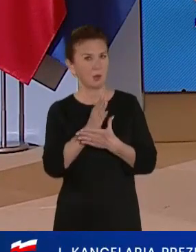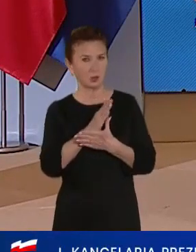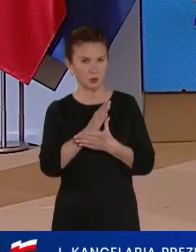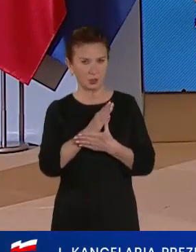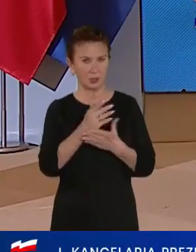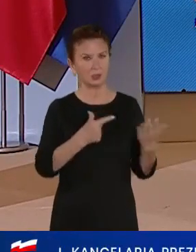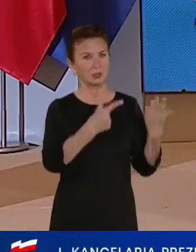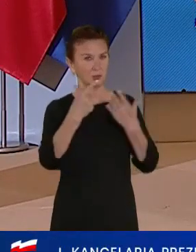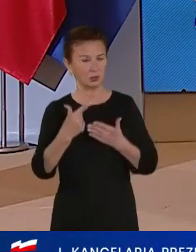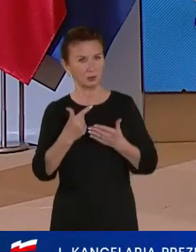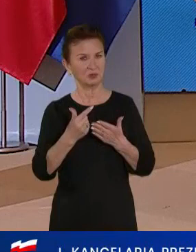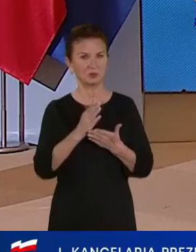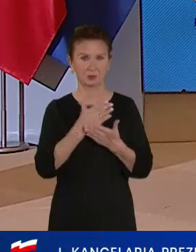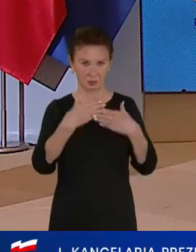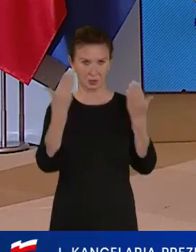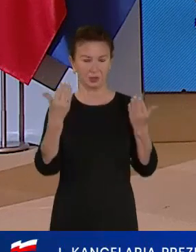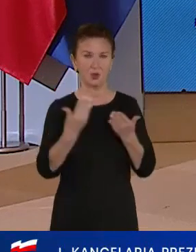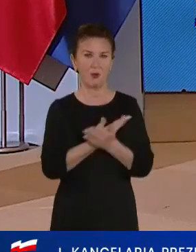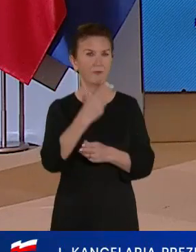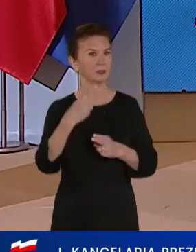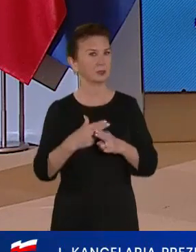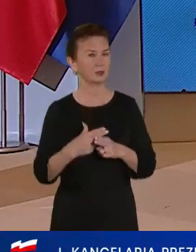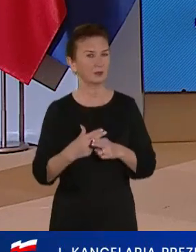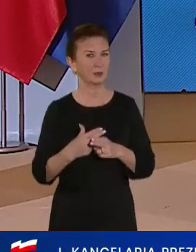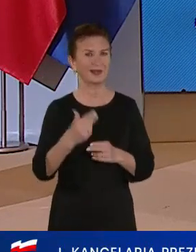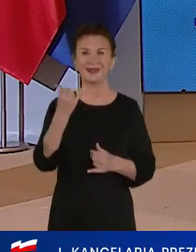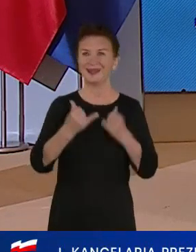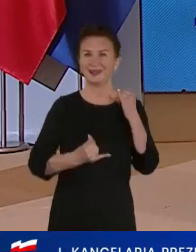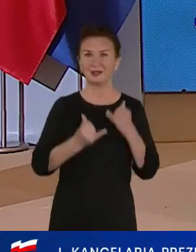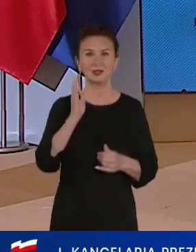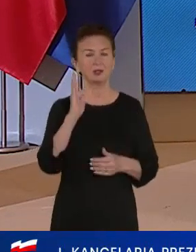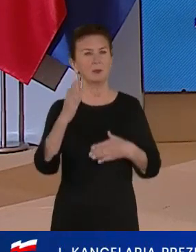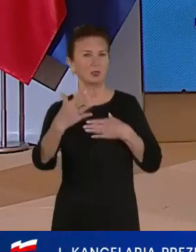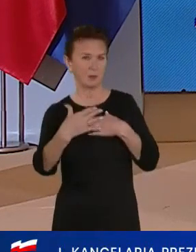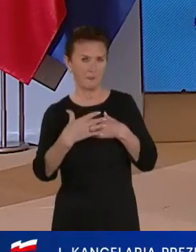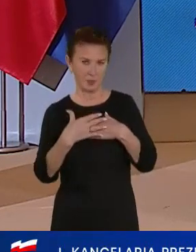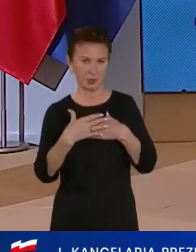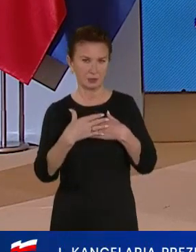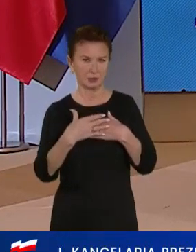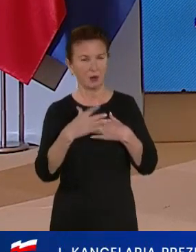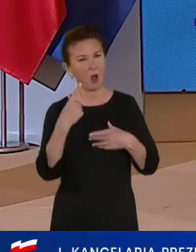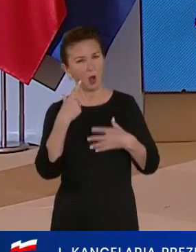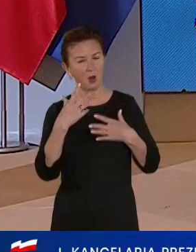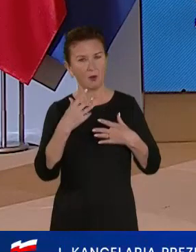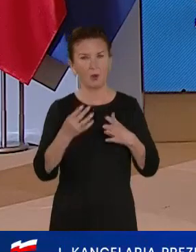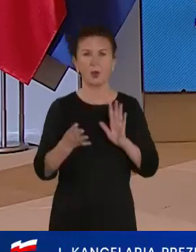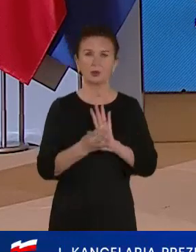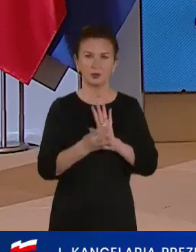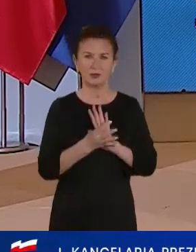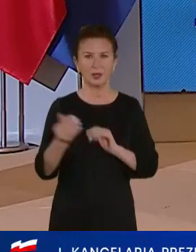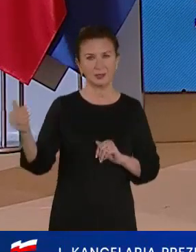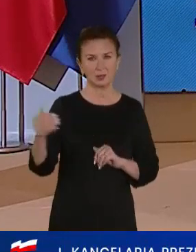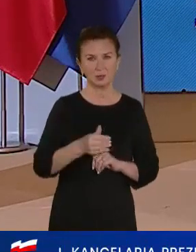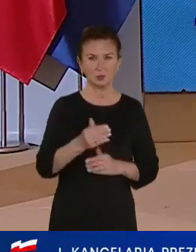z 7 dni. Jeżeli będziemy zbliżali się w okolice poniżej 19 tysięcy